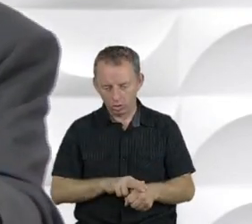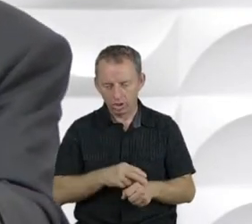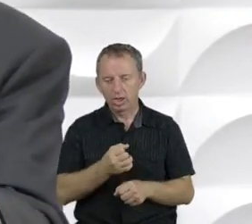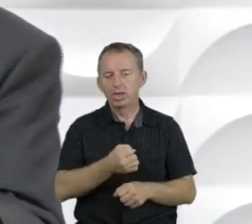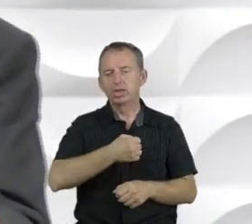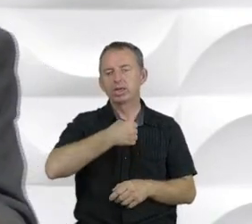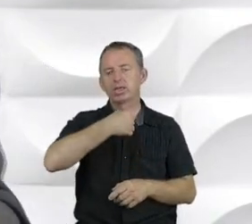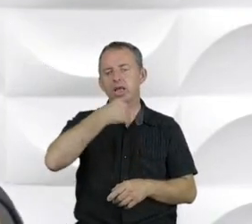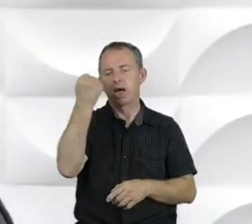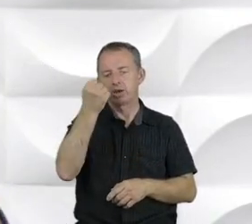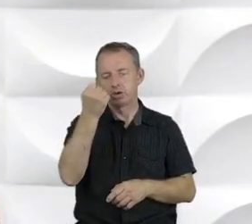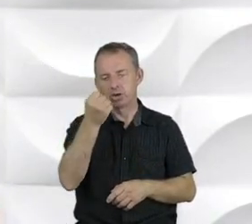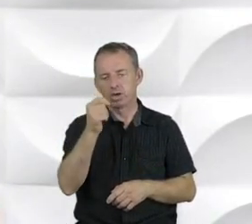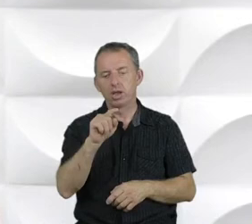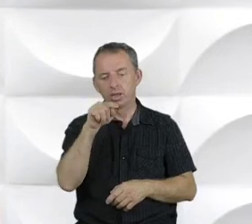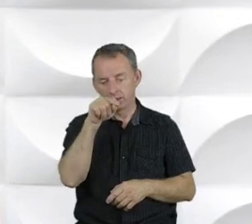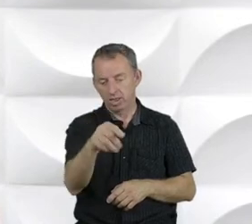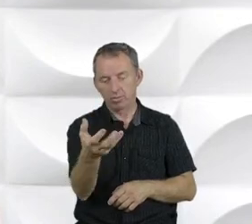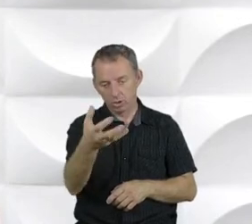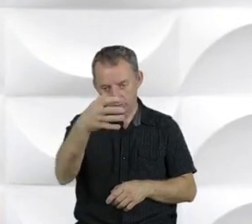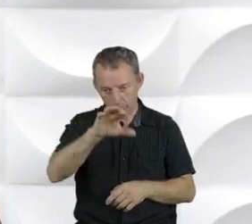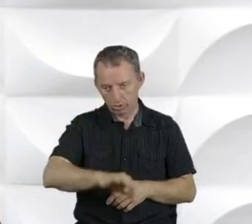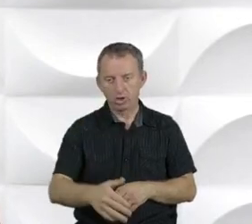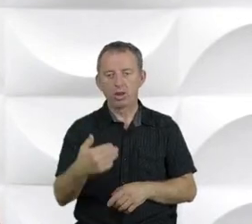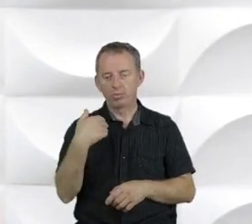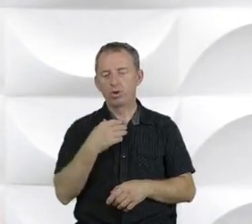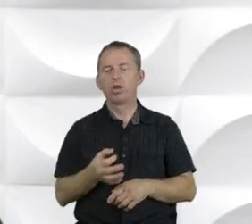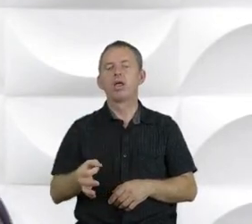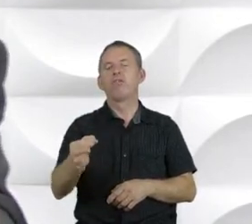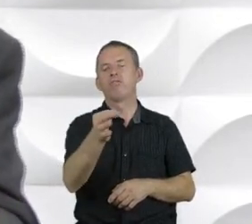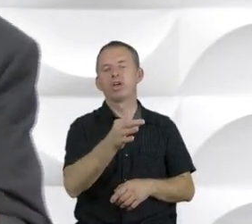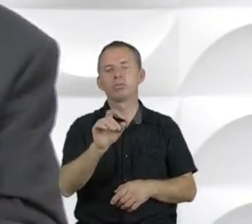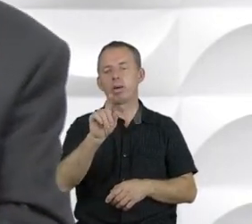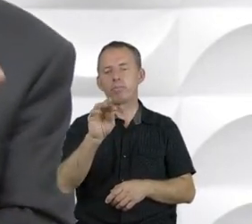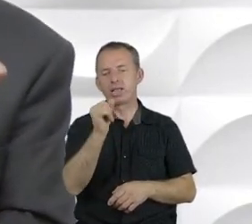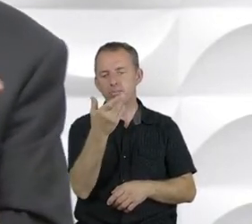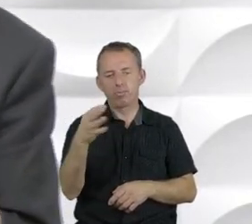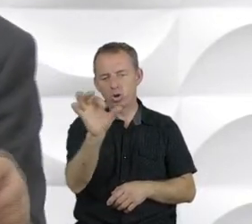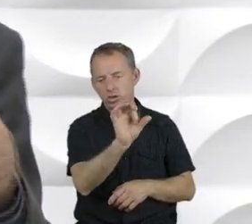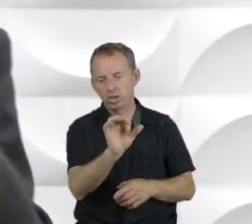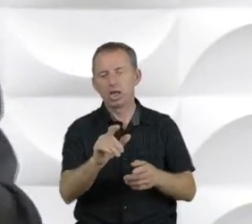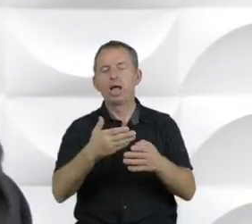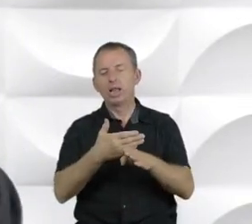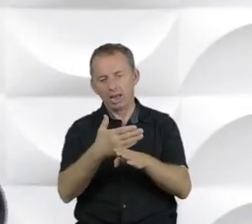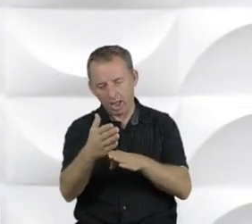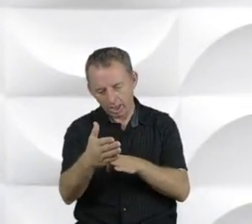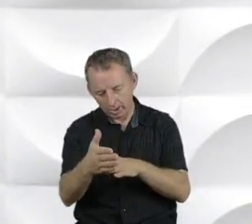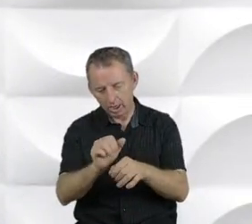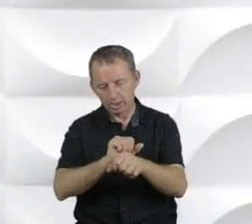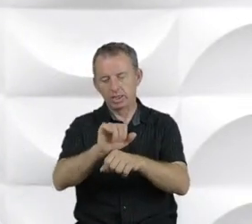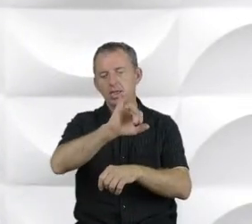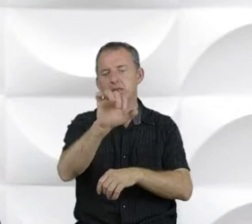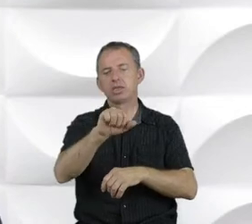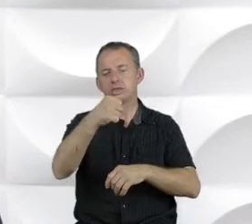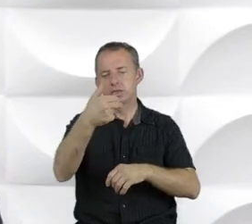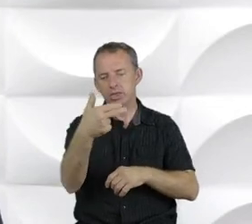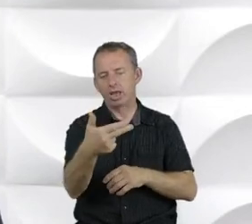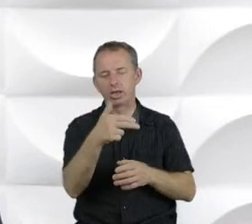starszym w tym czasie, gdy jest na wyspie Patmos, nadal jest Jan.